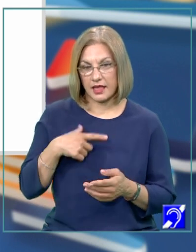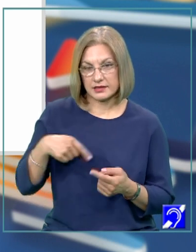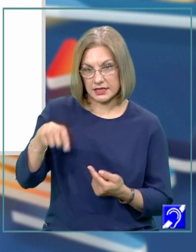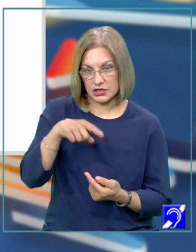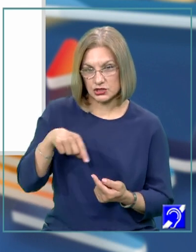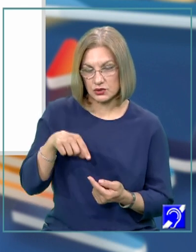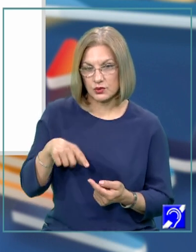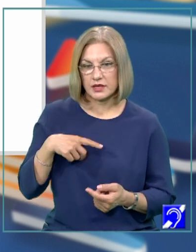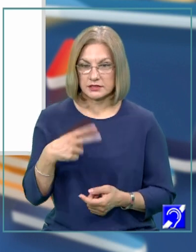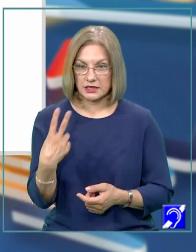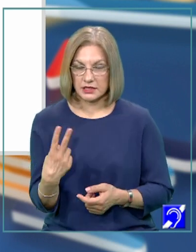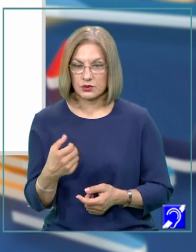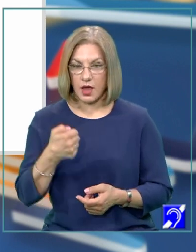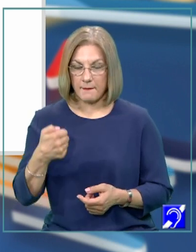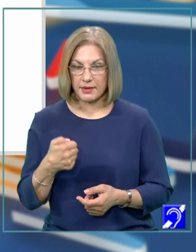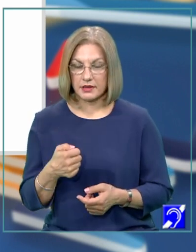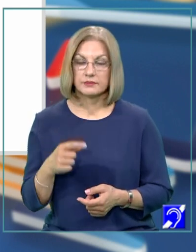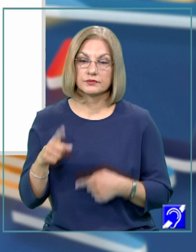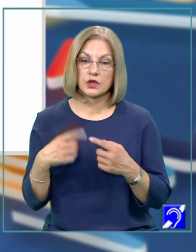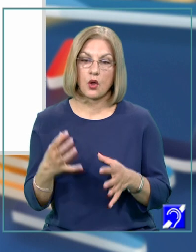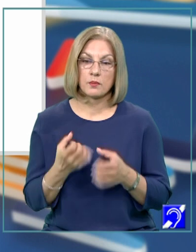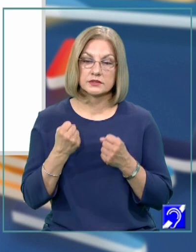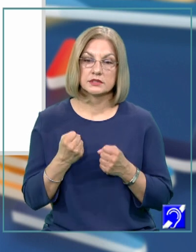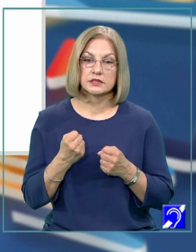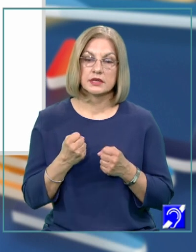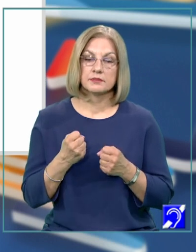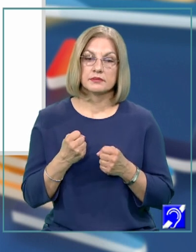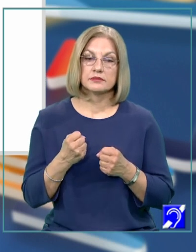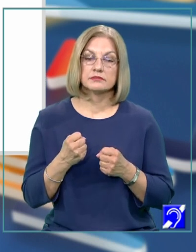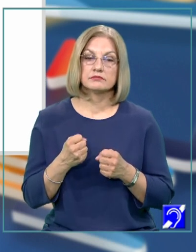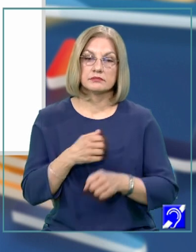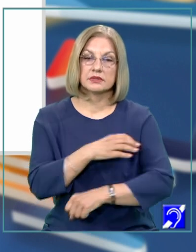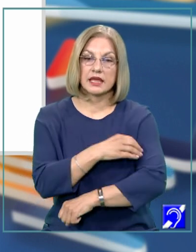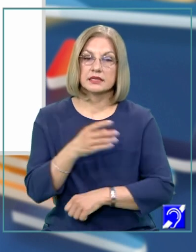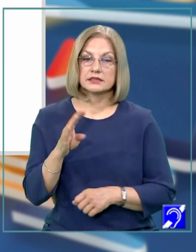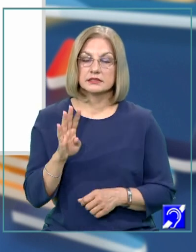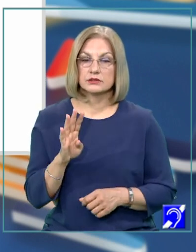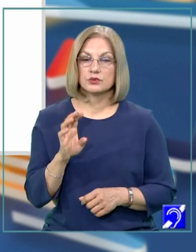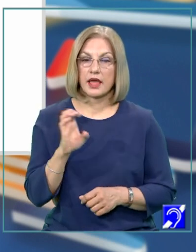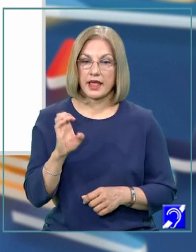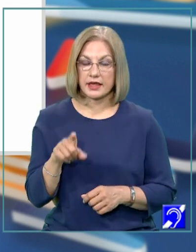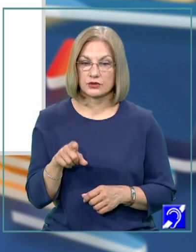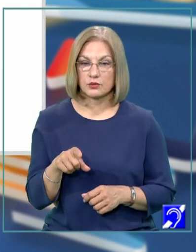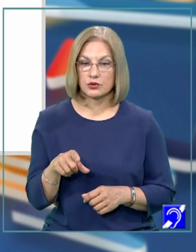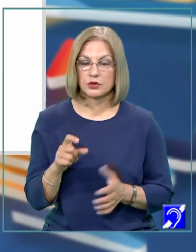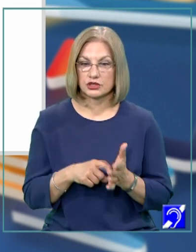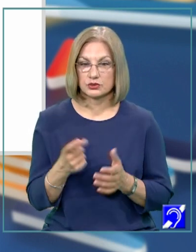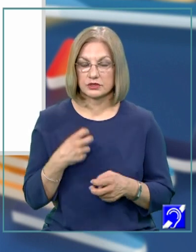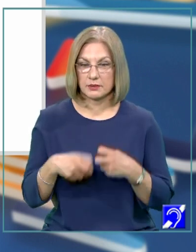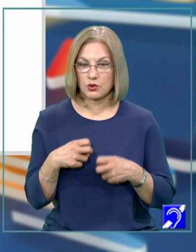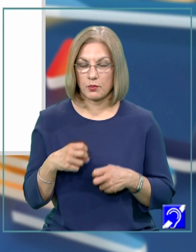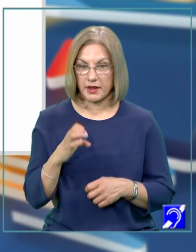este de 2 amperi obținem că tensiunea electromotoare cerută de Problema e